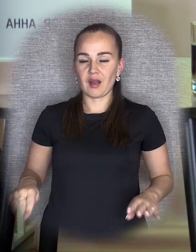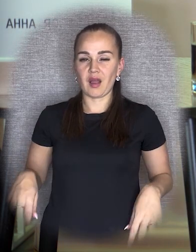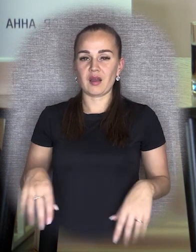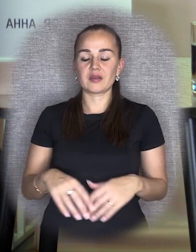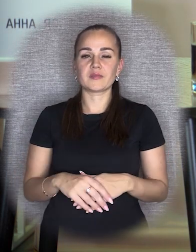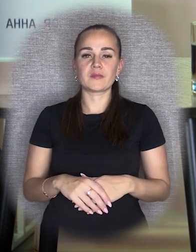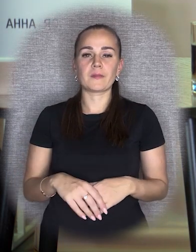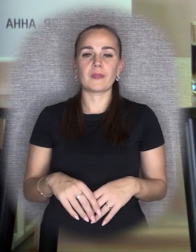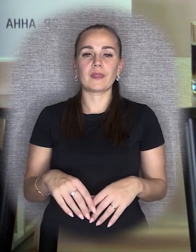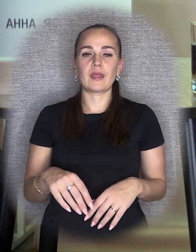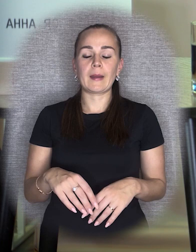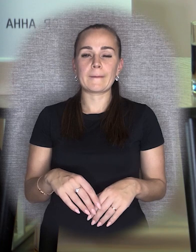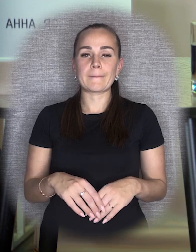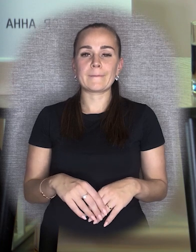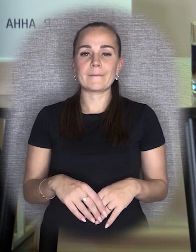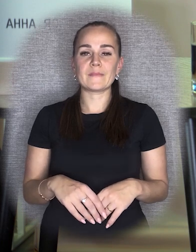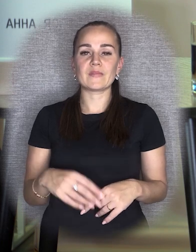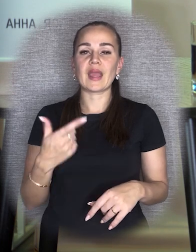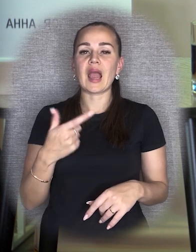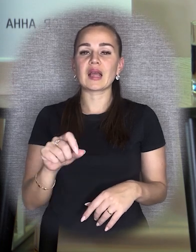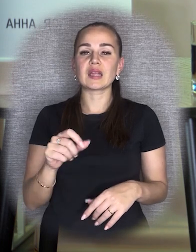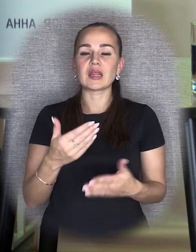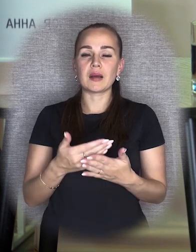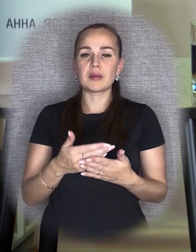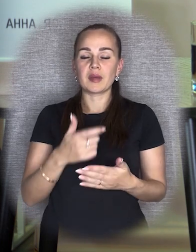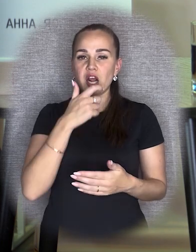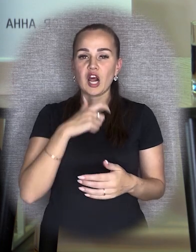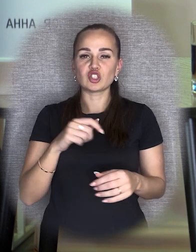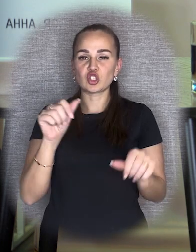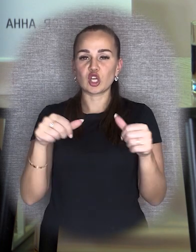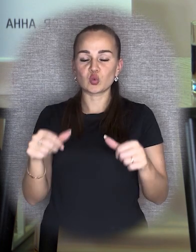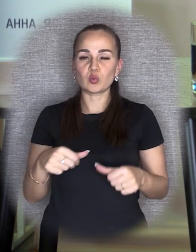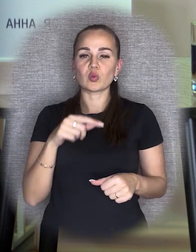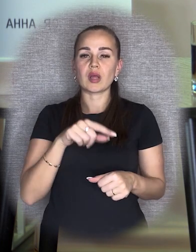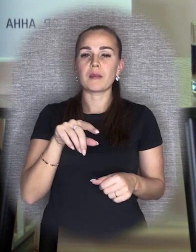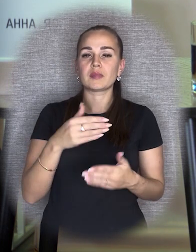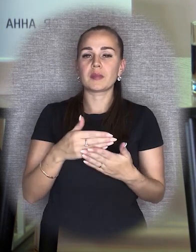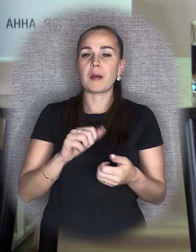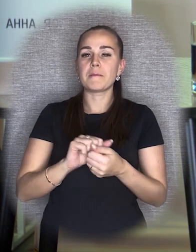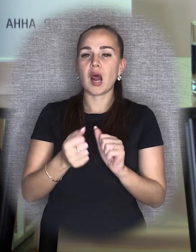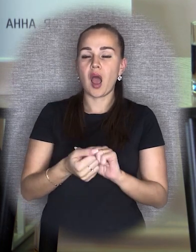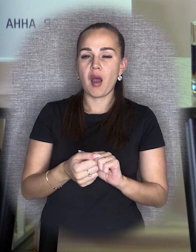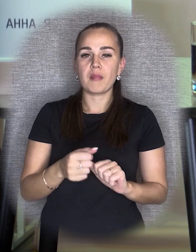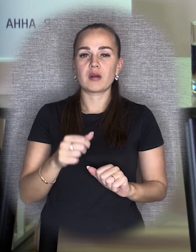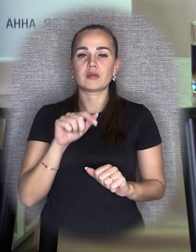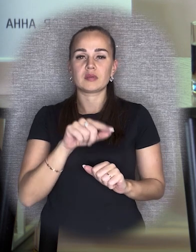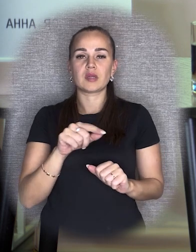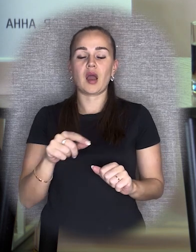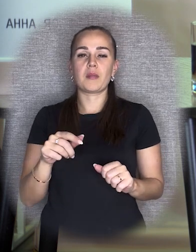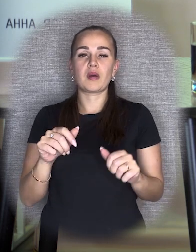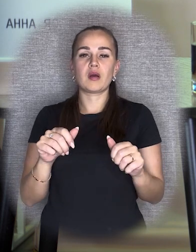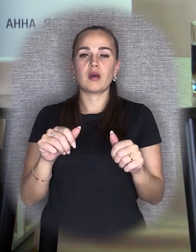к классической скульптуре, где в мраморе мастерство скульптора закладывало